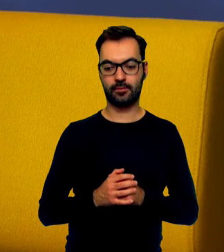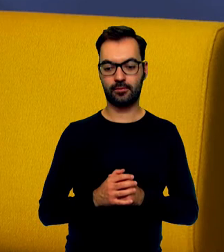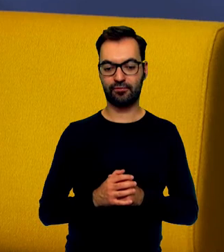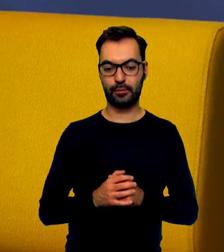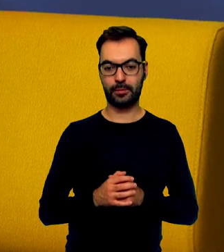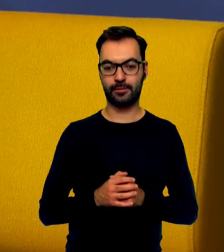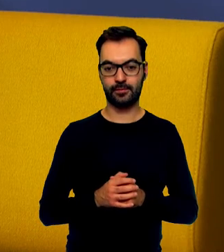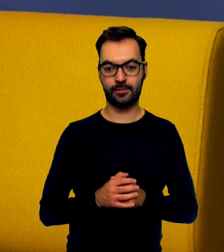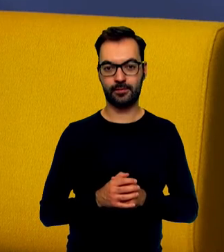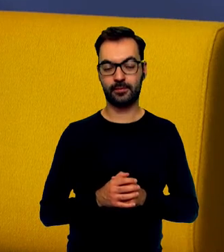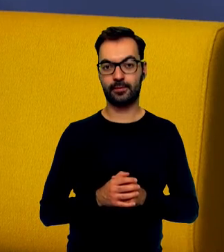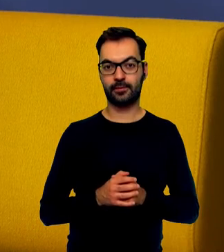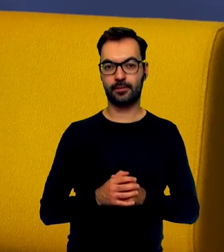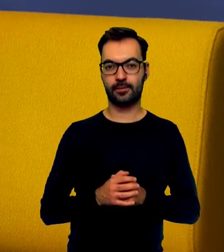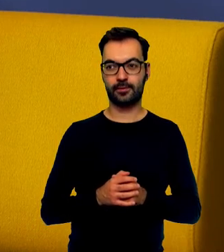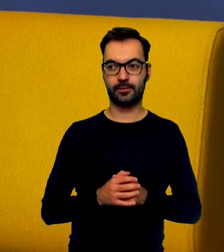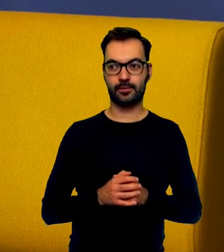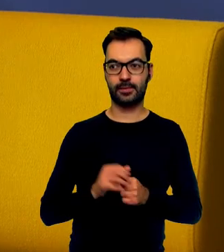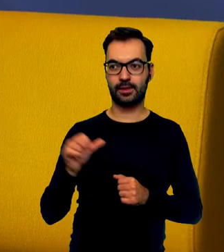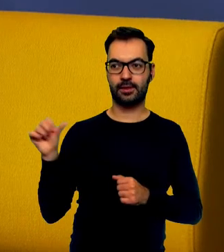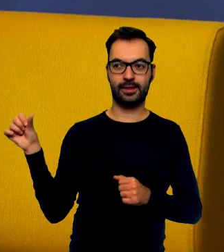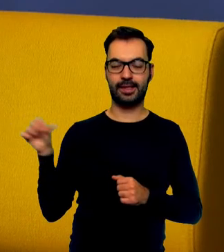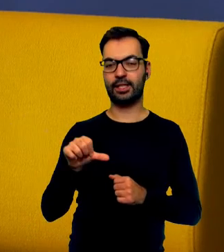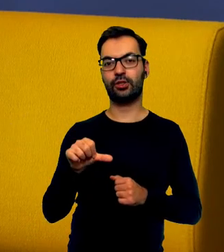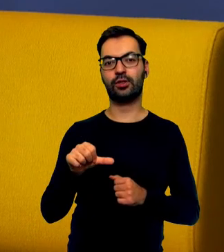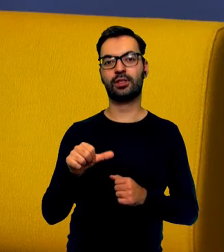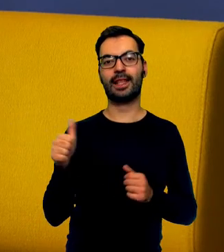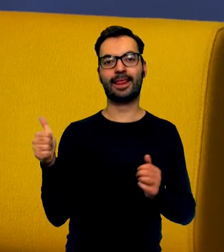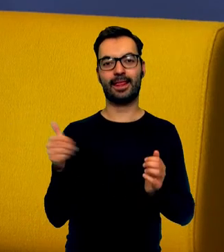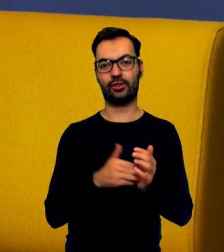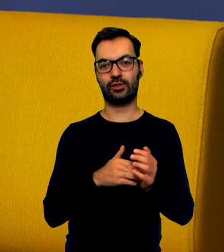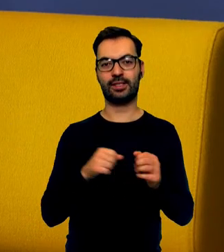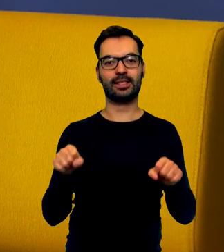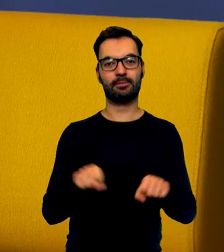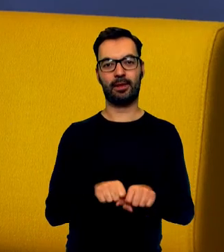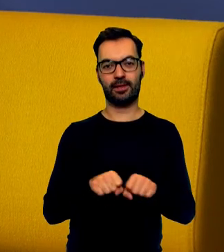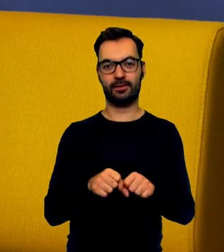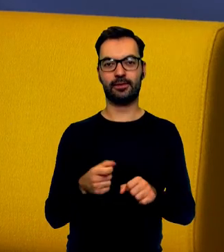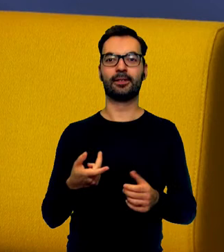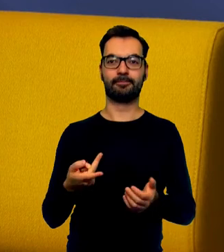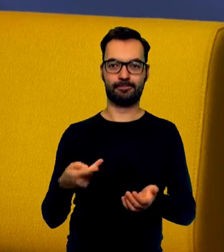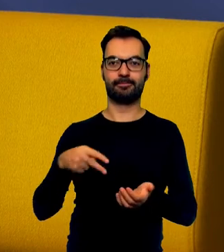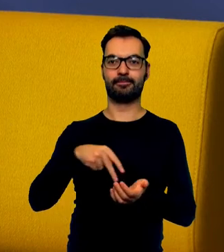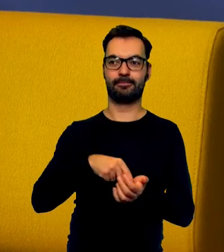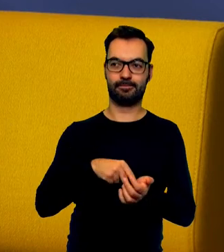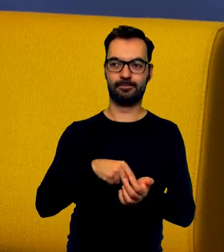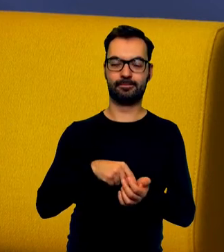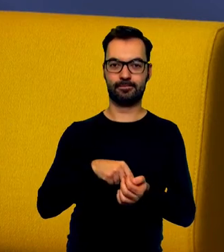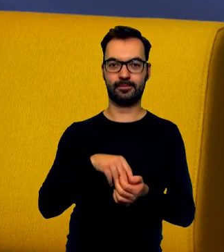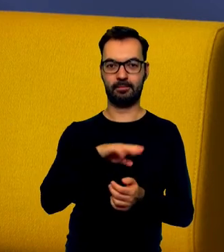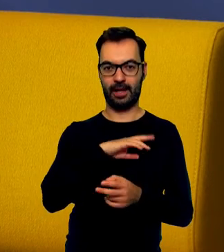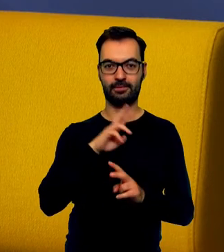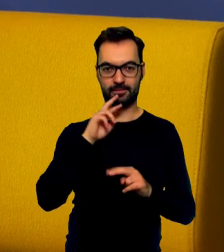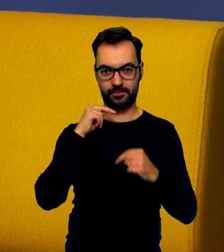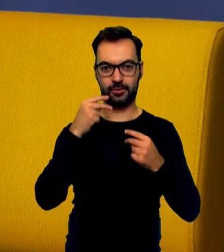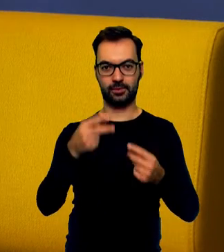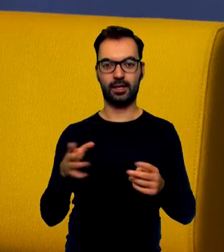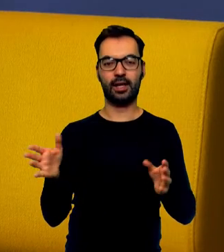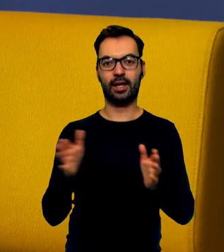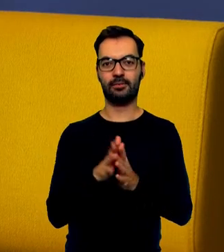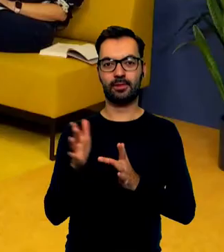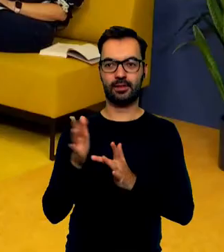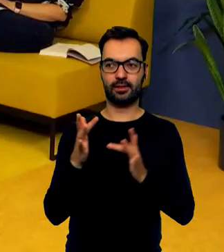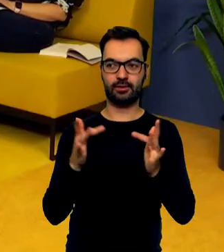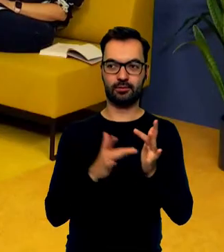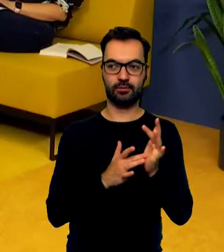będzie miało miejsce. Tysiąc sprawiedliwych wskrzeszonych powstanie z grobów i wspólnie z